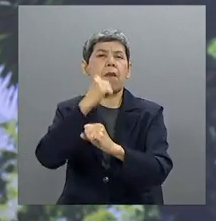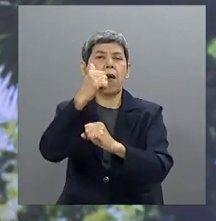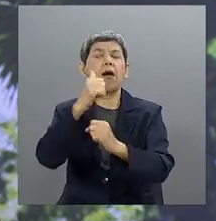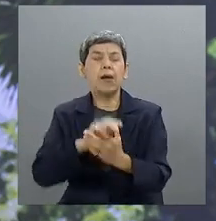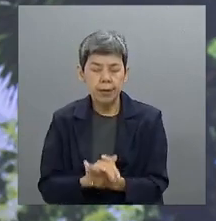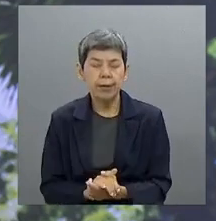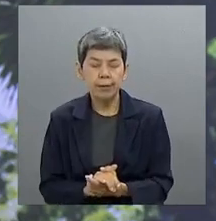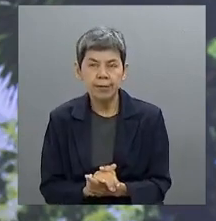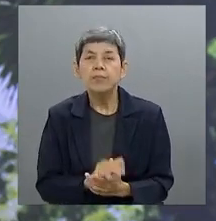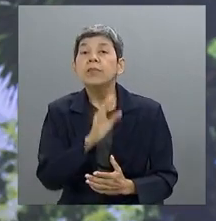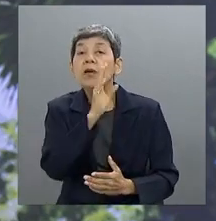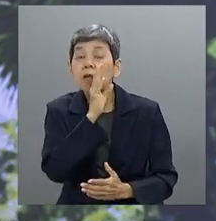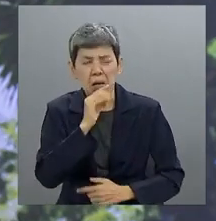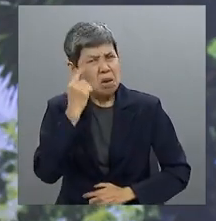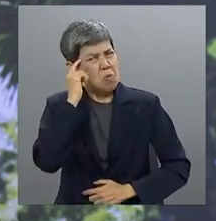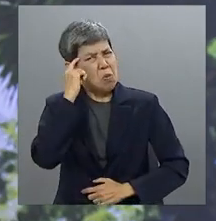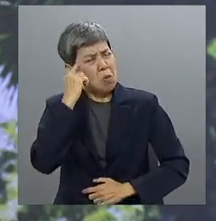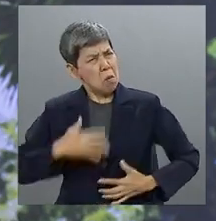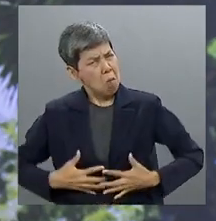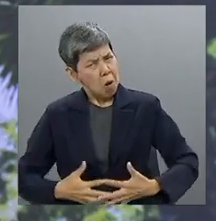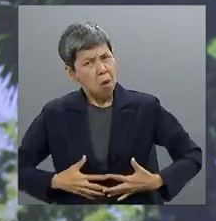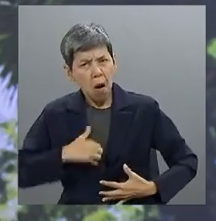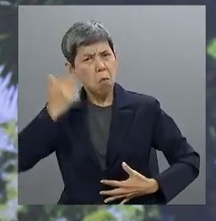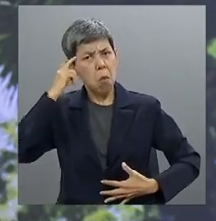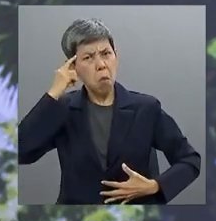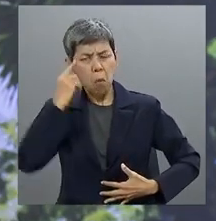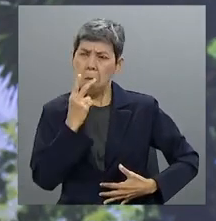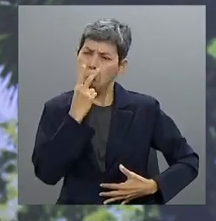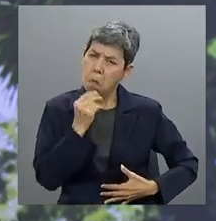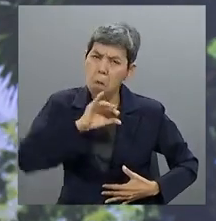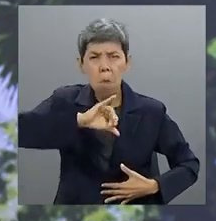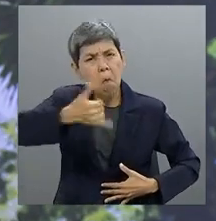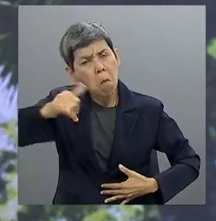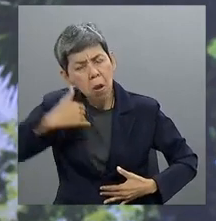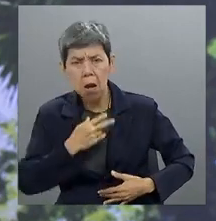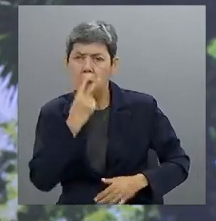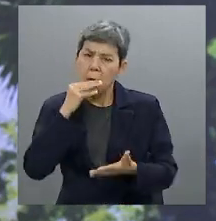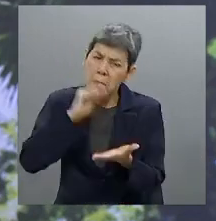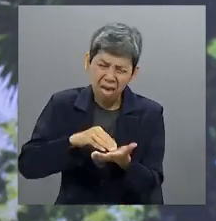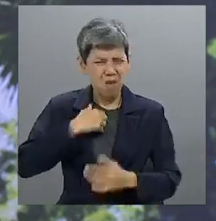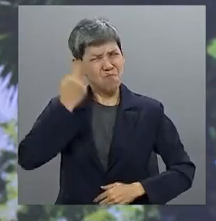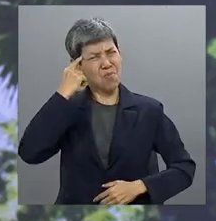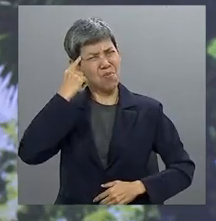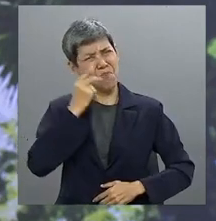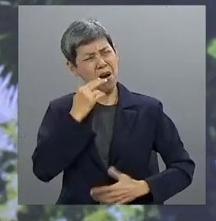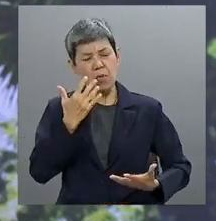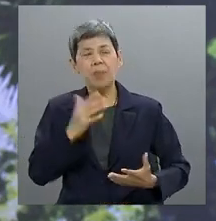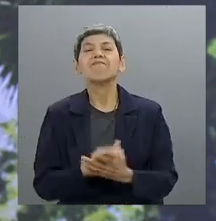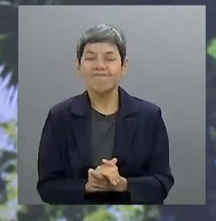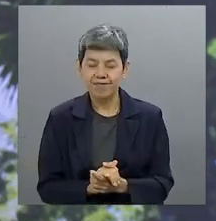กรณีที่ไม่มั่นใจว่าตั้งครรภ์หรือไม่ประจำเดือนมาไม่ปกติเลือดออกที่ดูไม่แน่ใจว่าใช่ประจำเดือนไหมยังไงก็ตามไปตรวจ